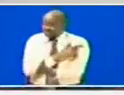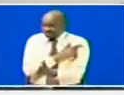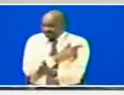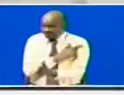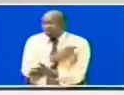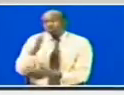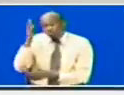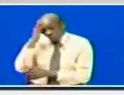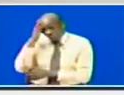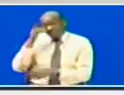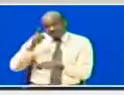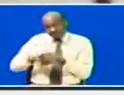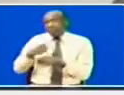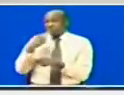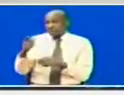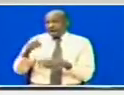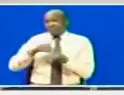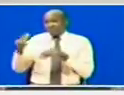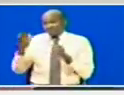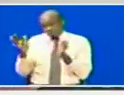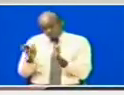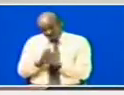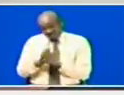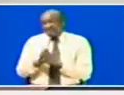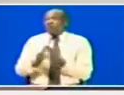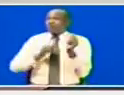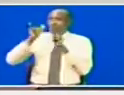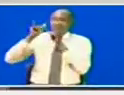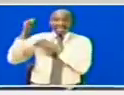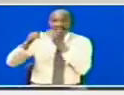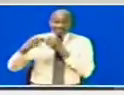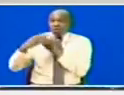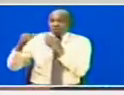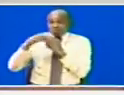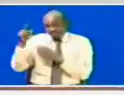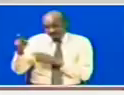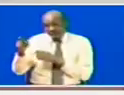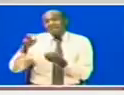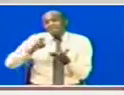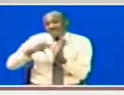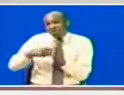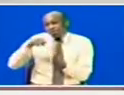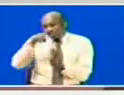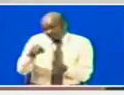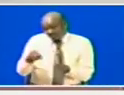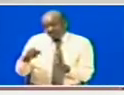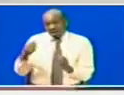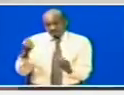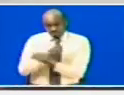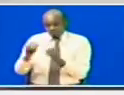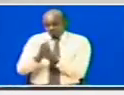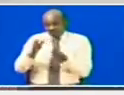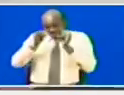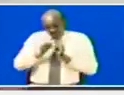Wajua ukisema kwamba umeathirika zaidi na athari za kimagharibi ina maana kwamba hukukua na ule ujasiri ama uwezo msimamo wa kusema kama mtu binafsi